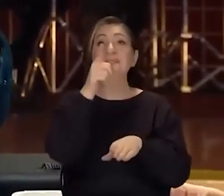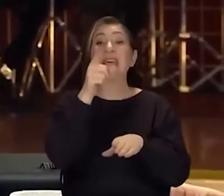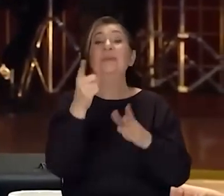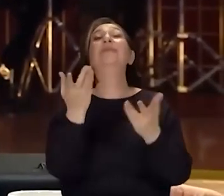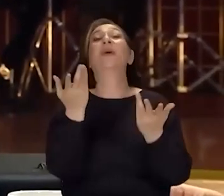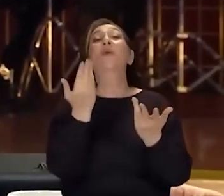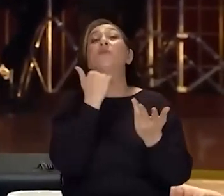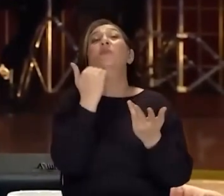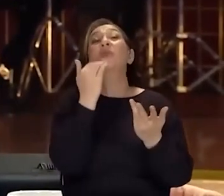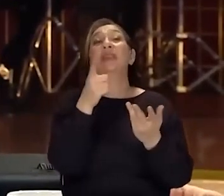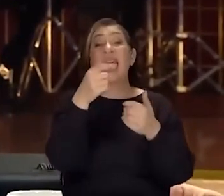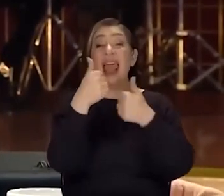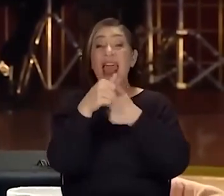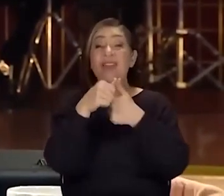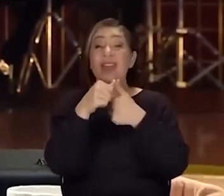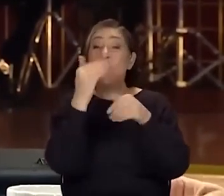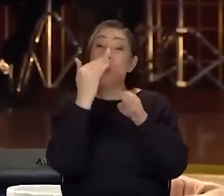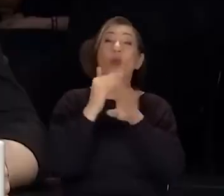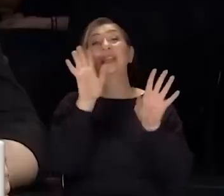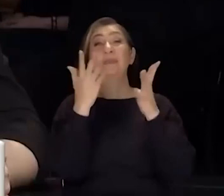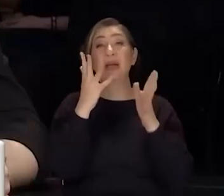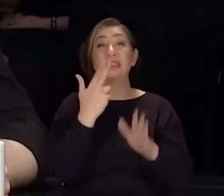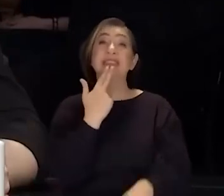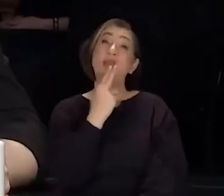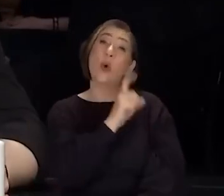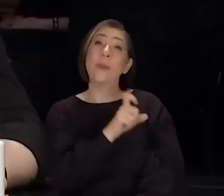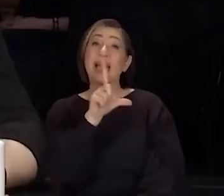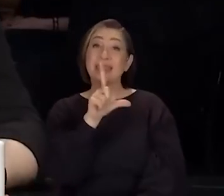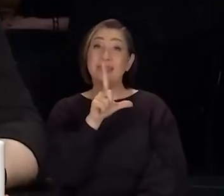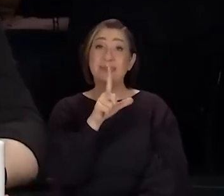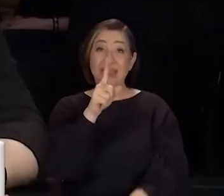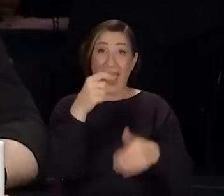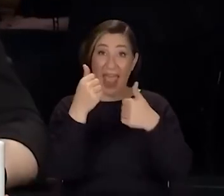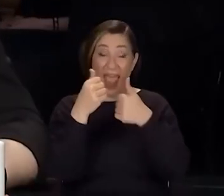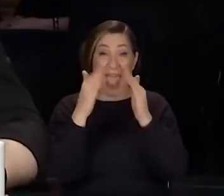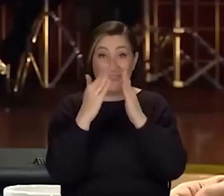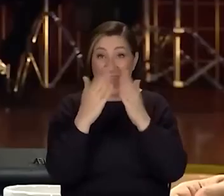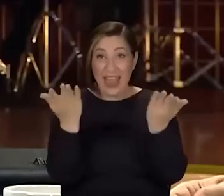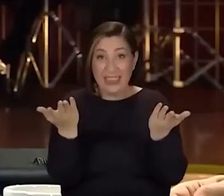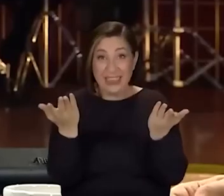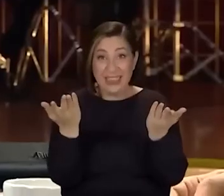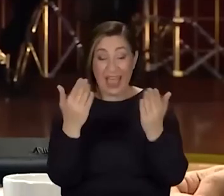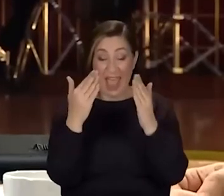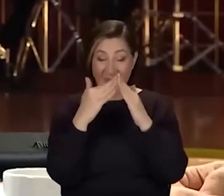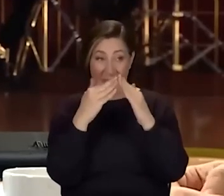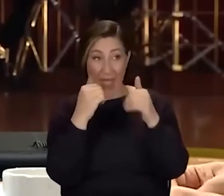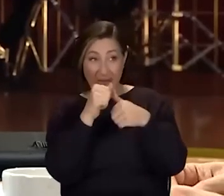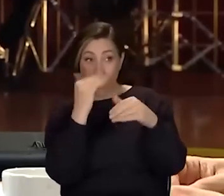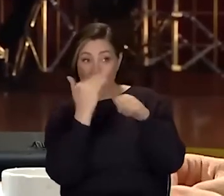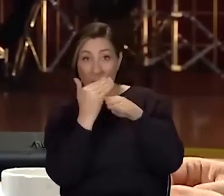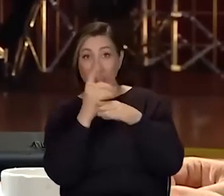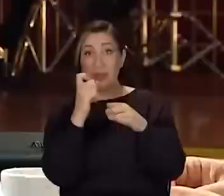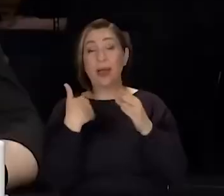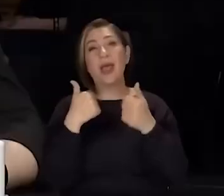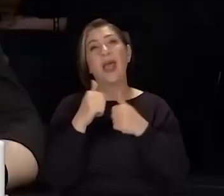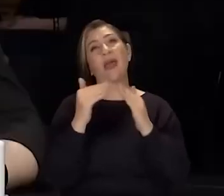Sen belki evliye de uyum sağlamıyorsun. Belki kıza sormak lazım. Yani sen evde nasılsın mesela? Evde uyum gösterebiliyor musun? Ya